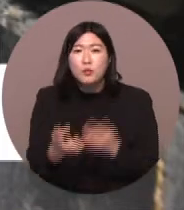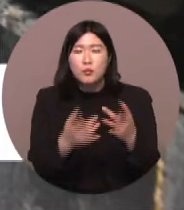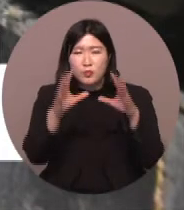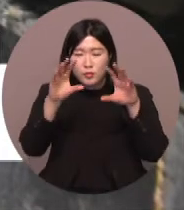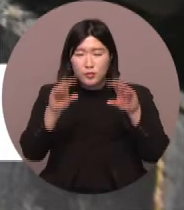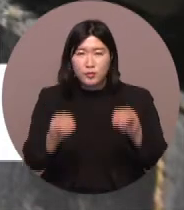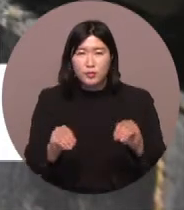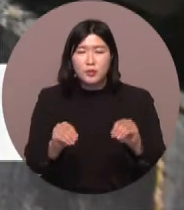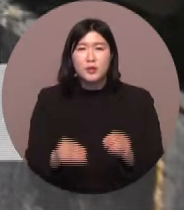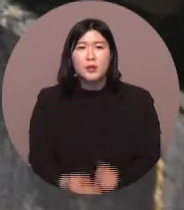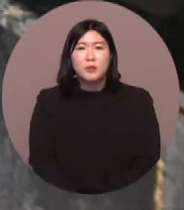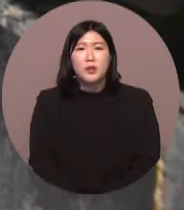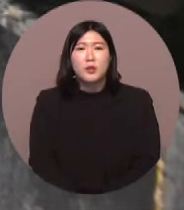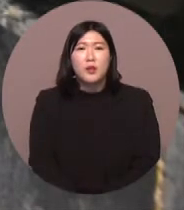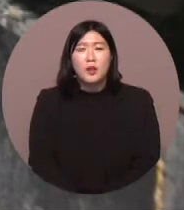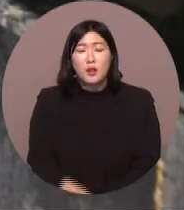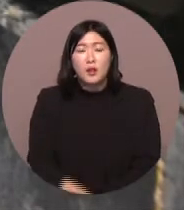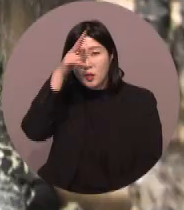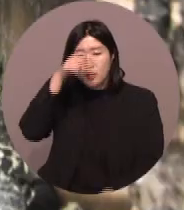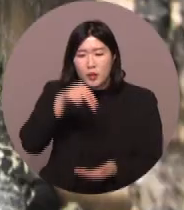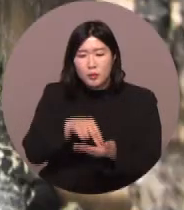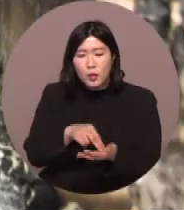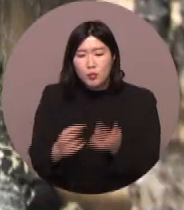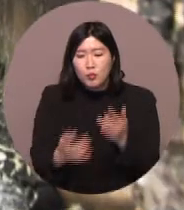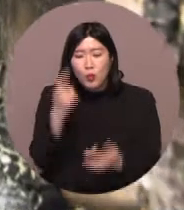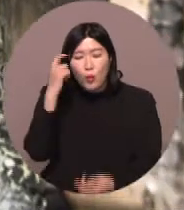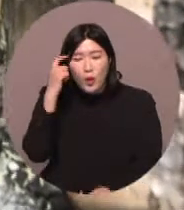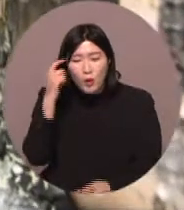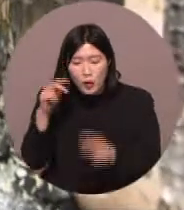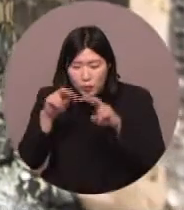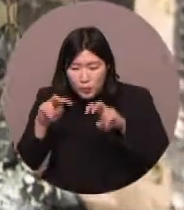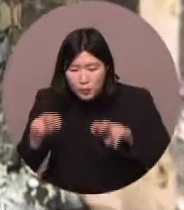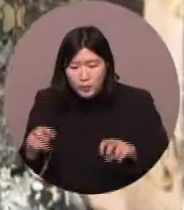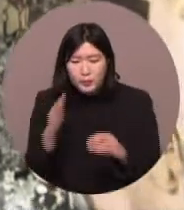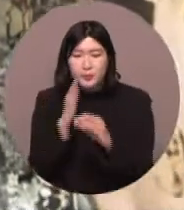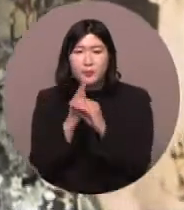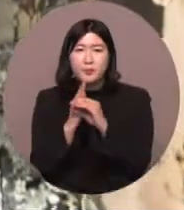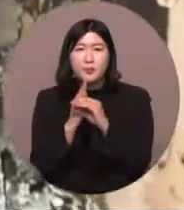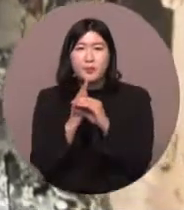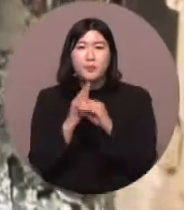꺼졌습니다 경찰과 소방당국은 정확한 화재 원인을 조사하고 있습니다